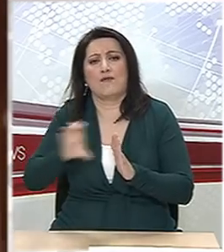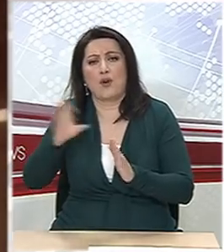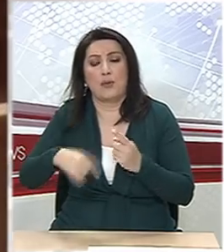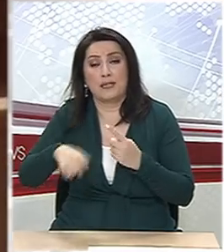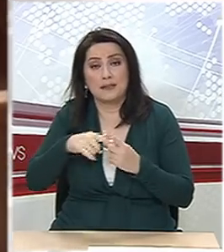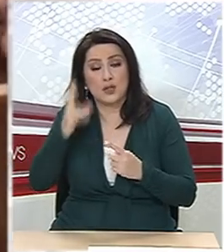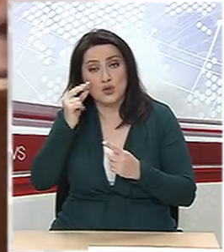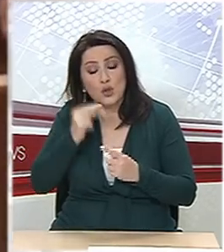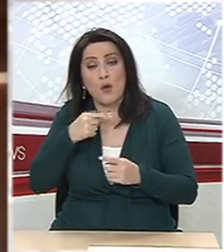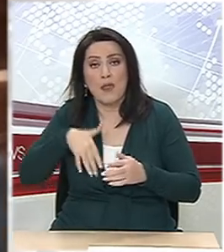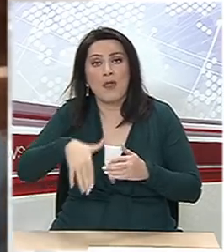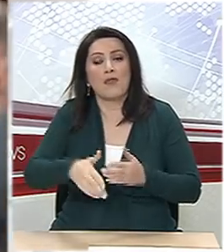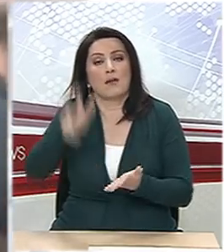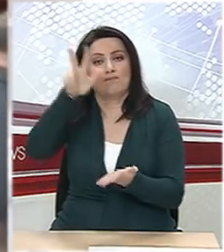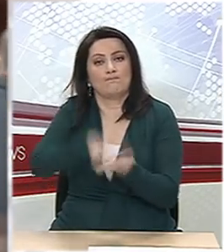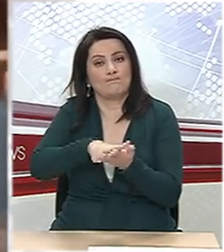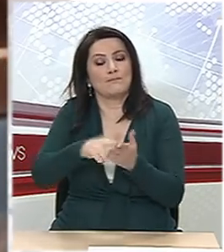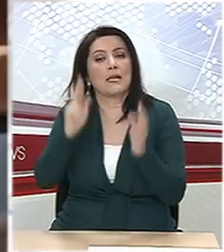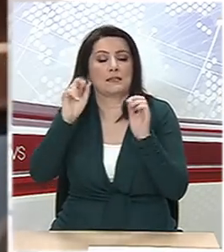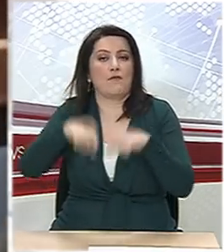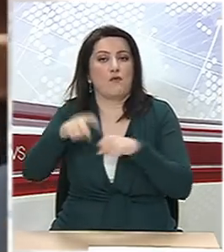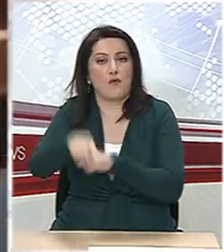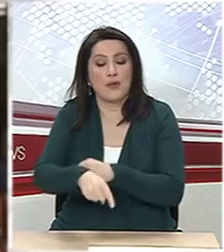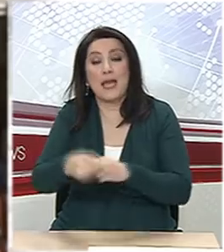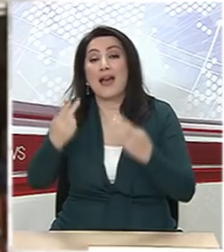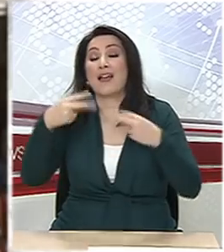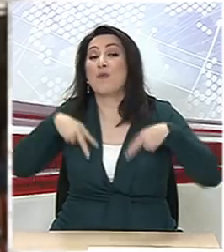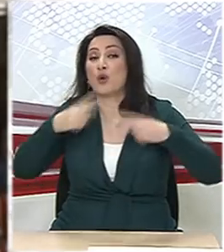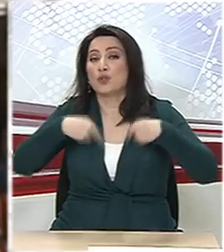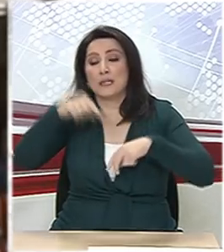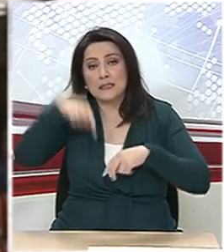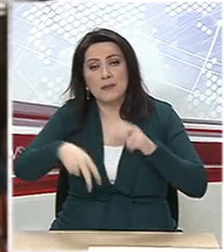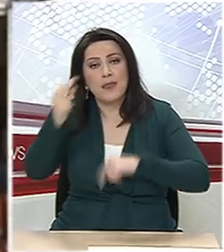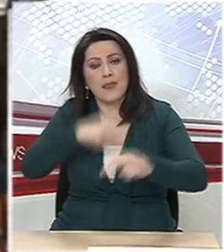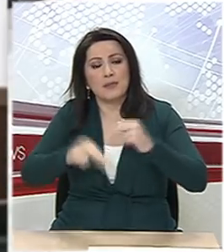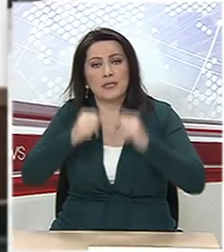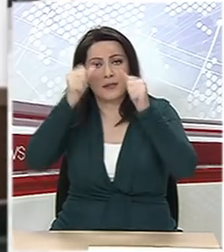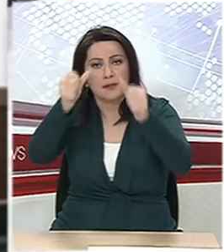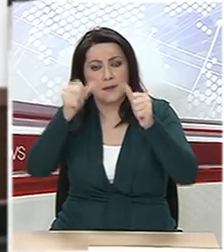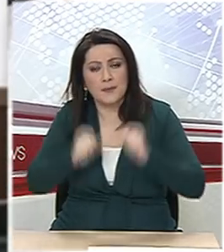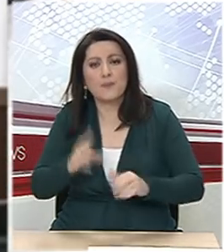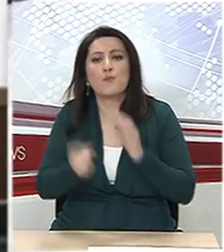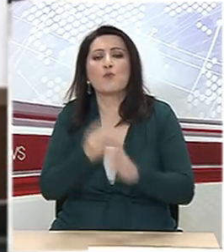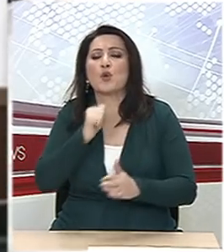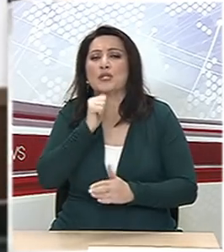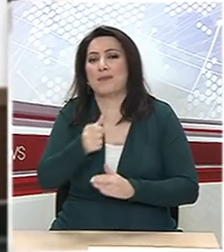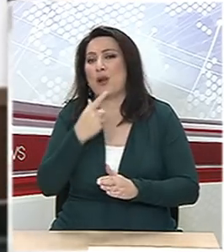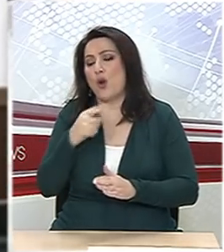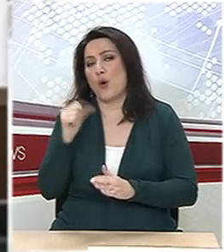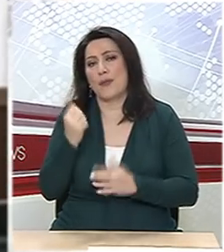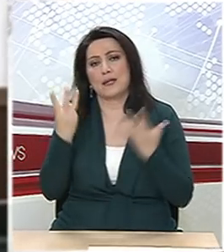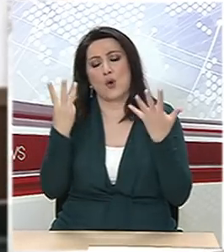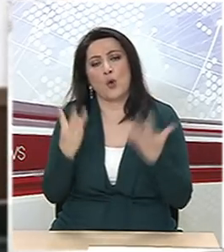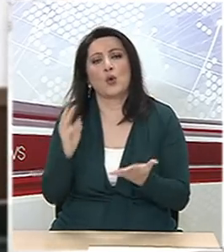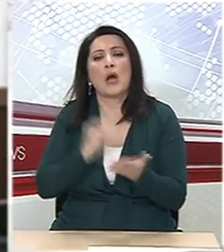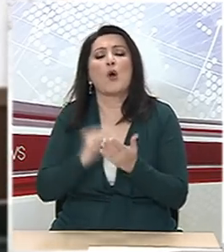ευθεία της κύρωσης της συμφωνίας. Το Υπουργικό Συμβούλιο θα ανακοινώσει και θα ψηφίσει σήμερα τα τελικά κείμενα της αναθεώρησης του συντάγματος μετά και τη χθεσινή συμφωνία